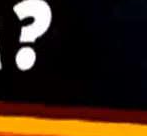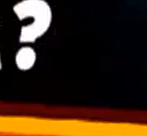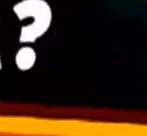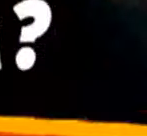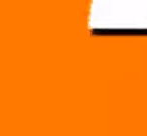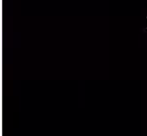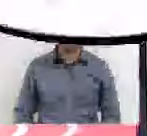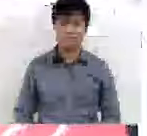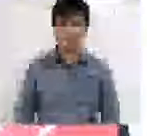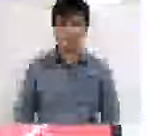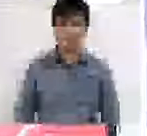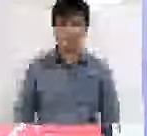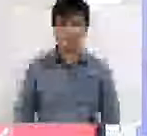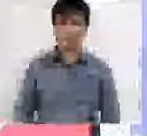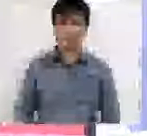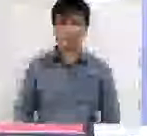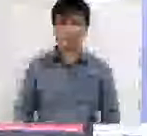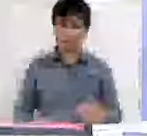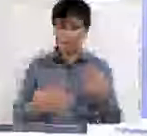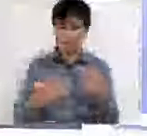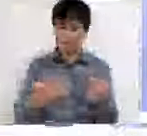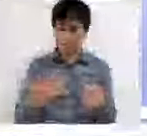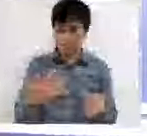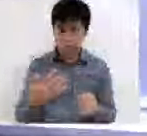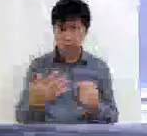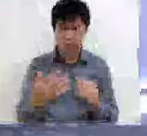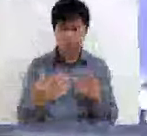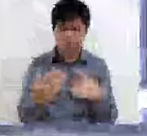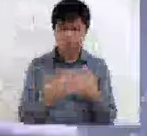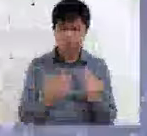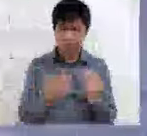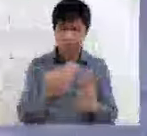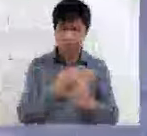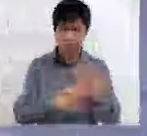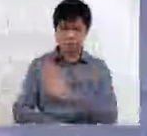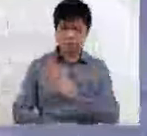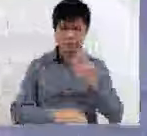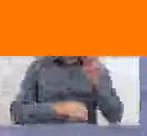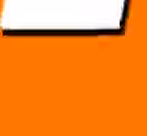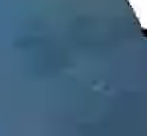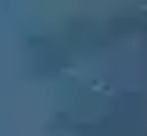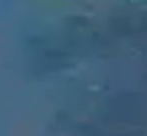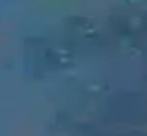kaya? Abangan ng lahat ng yan sa pagbabalik ng Frontline Pilipinas.